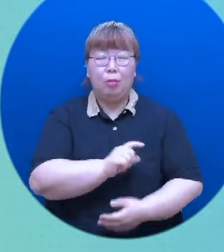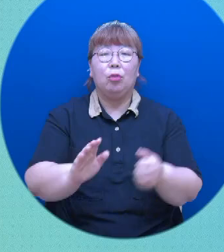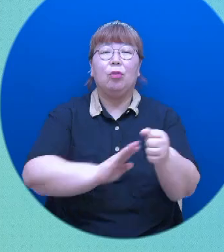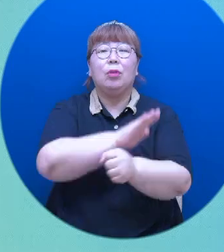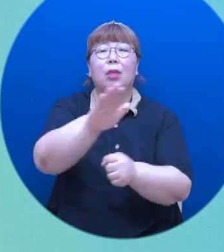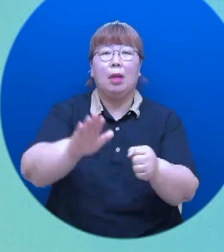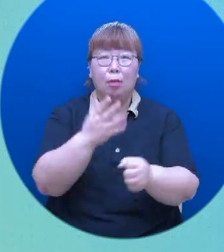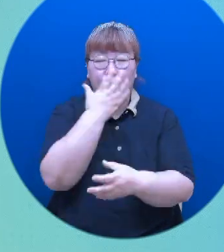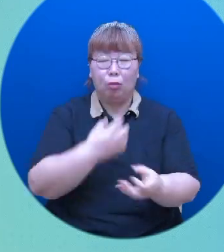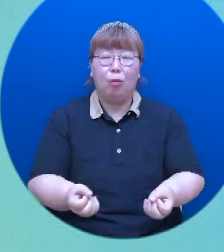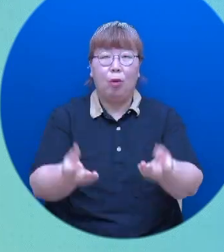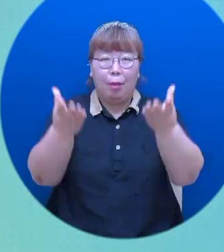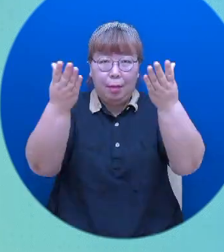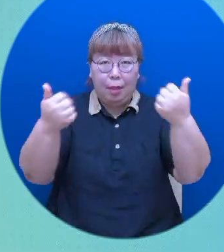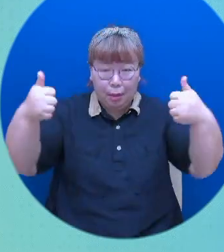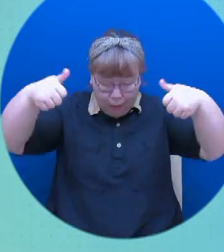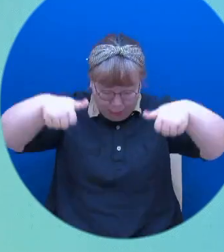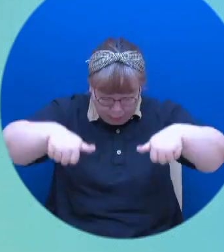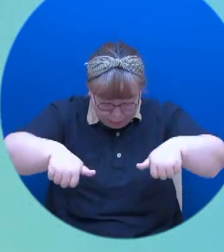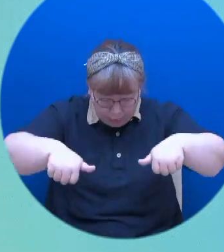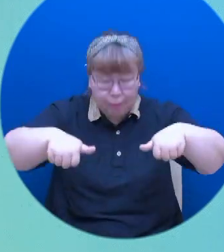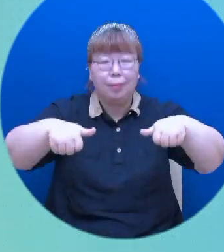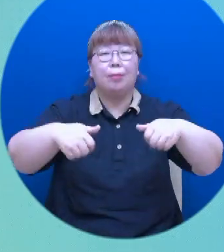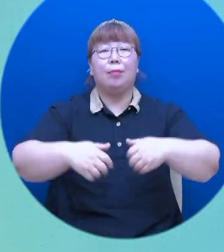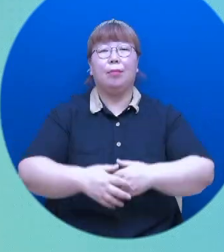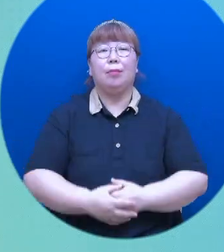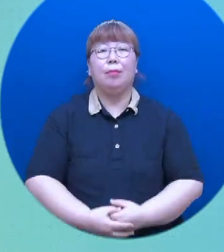사랑하고 축복합니다.